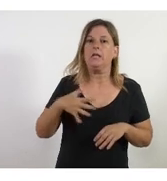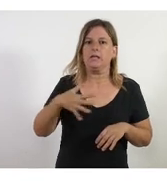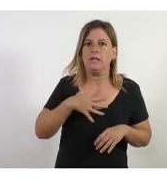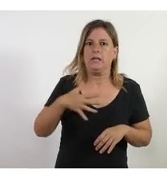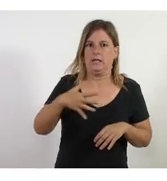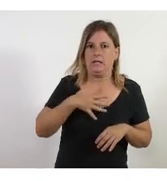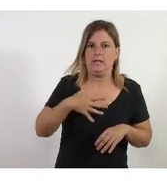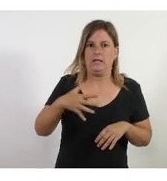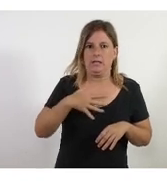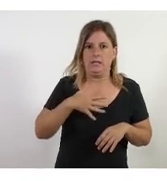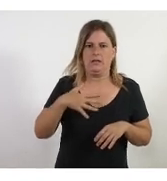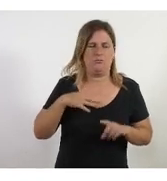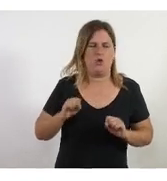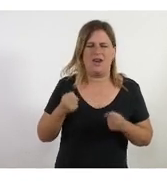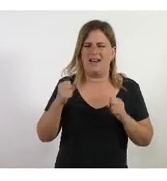que s'estava posant